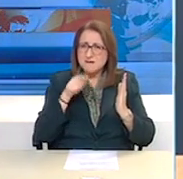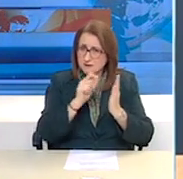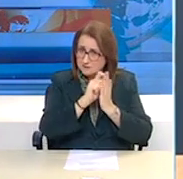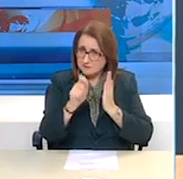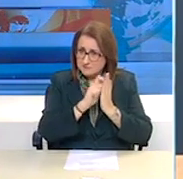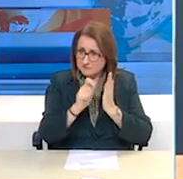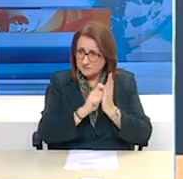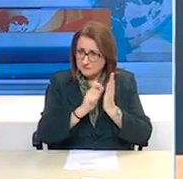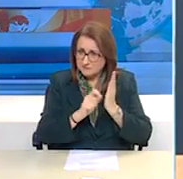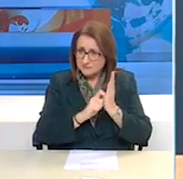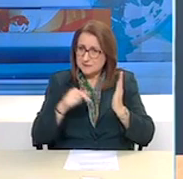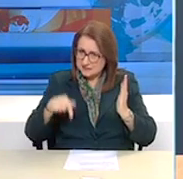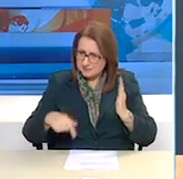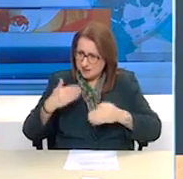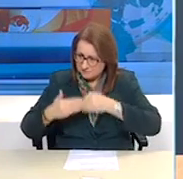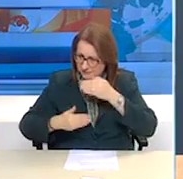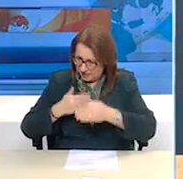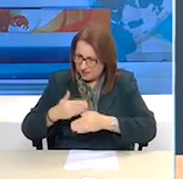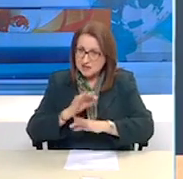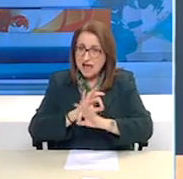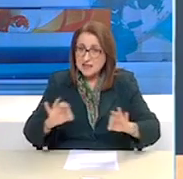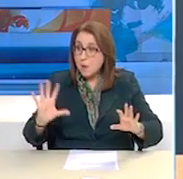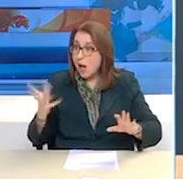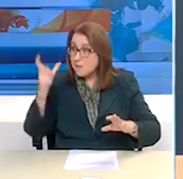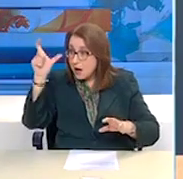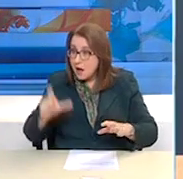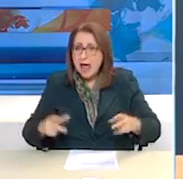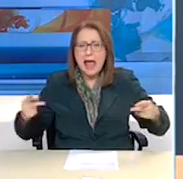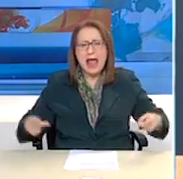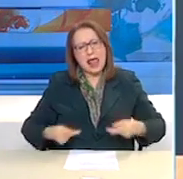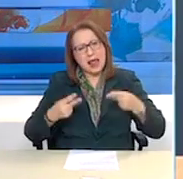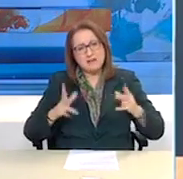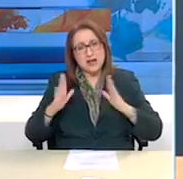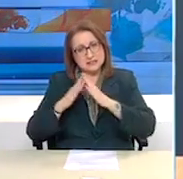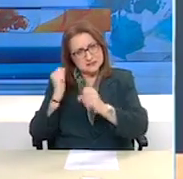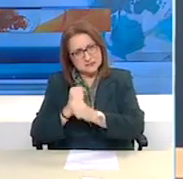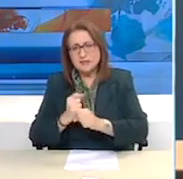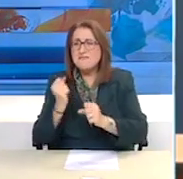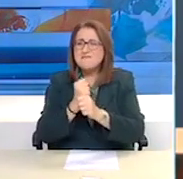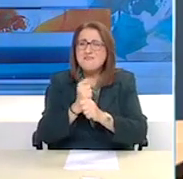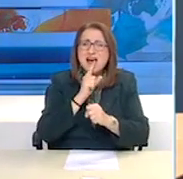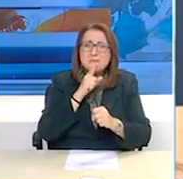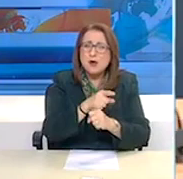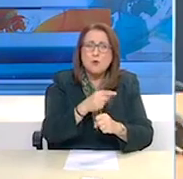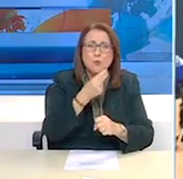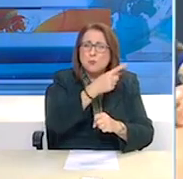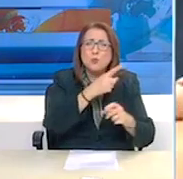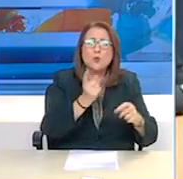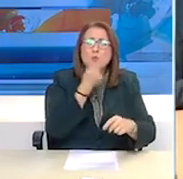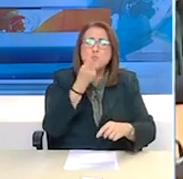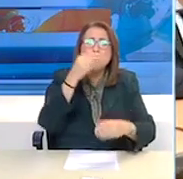κατάλαβα σήμερα είναι στα τελικά στάδια η διαδικασία αυτή, ώστε να μπορεί να γίνει πράξη πολύ γρήγορα. Δεν ξέρω. Σαφές.